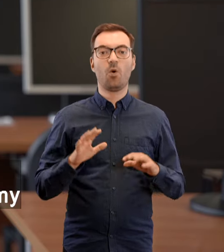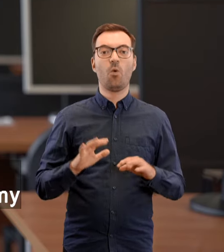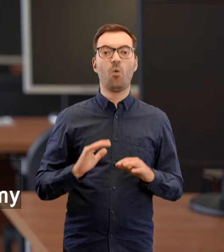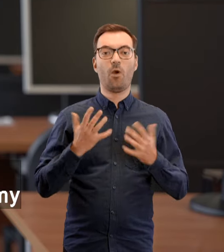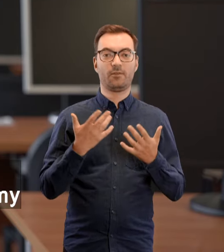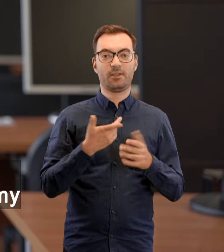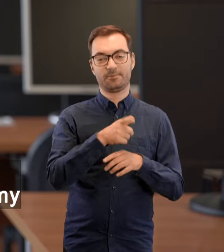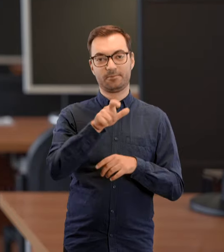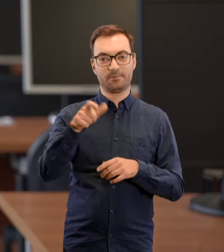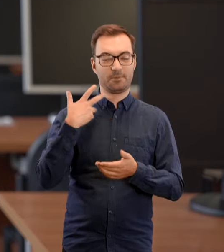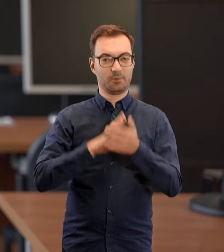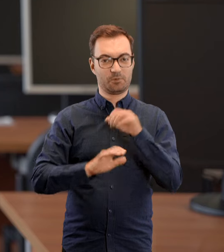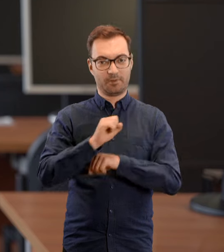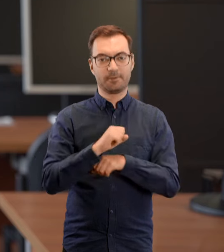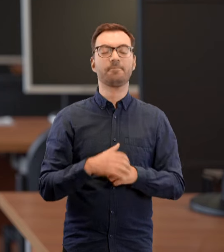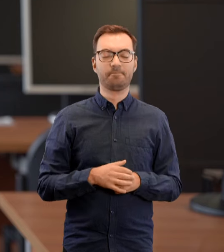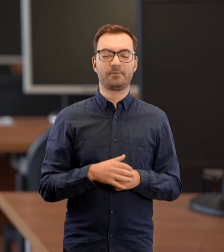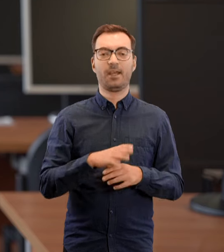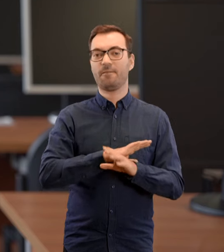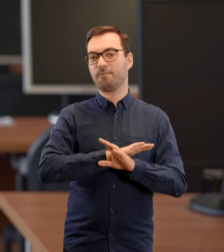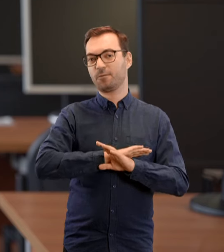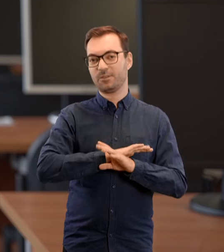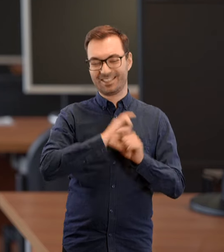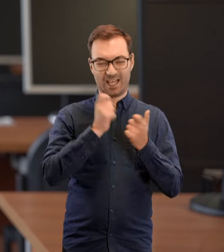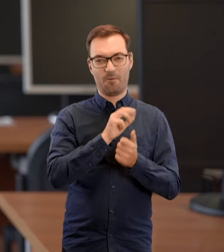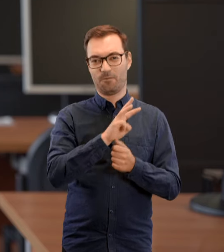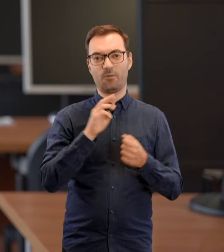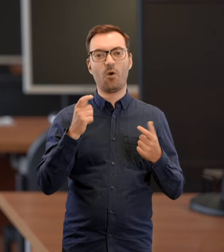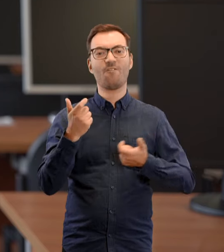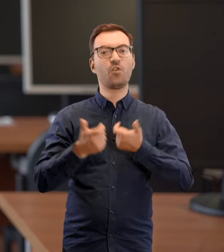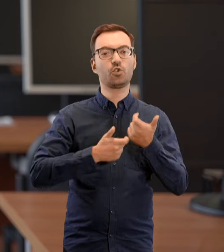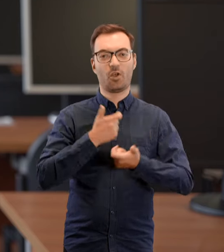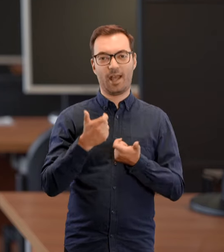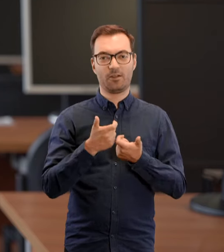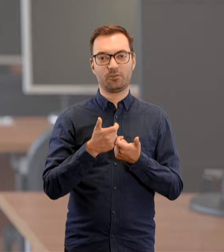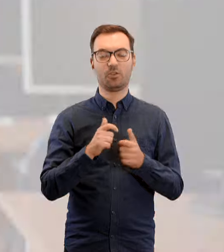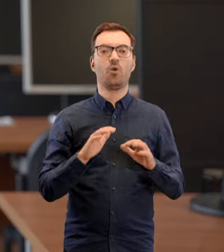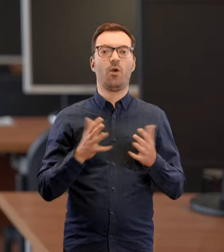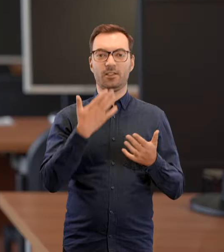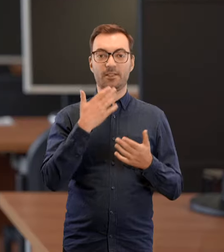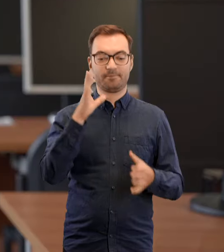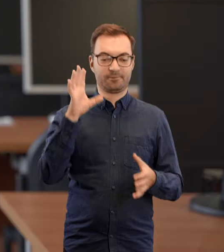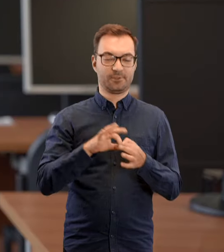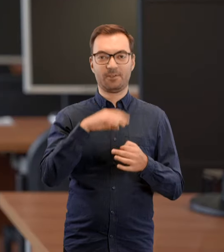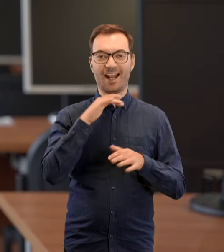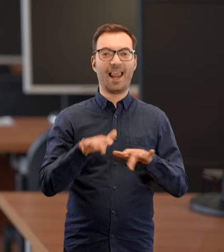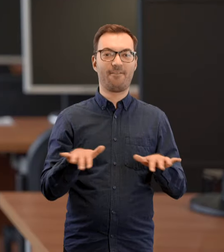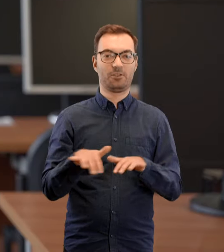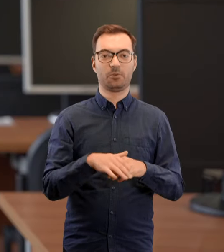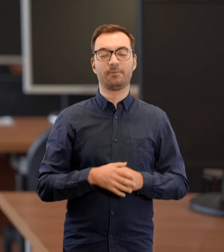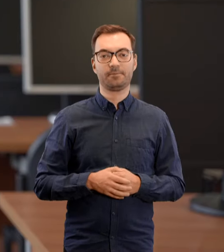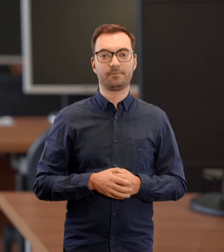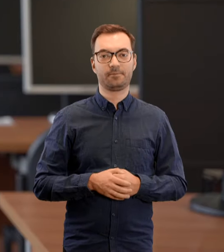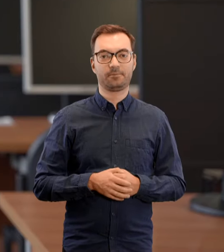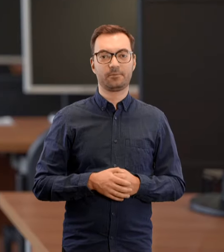między innymi, zapewniamy dostępność wszystkich funkcjonalności za pomocą klawiatury. Użytkownik z